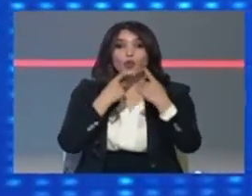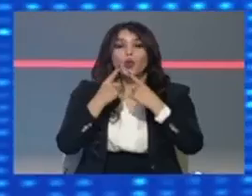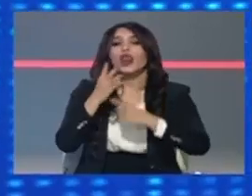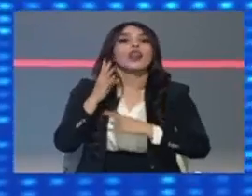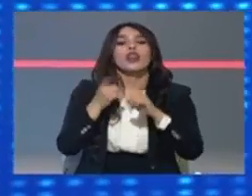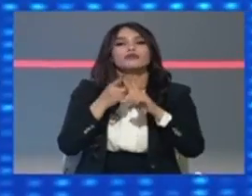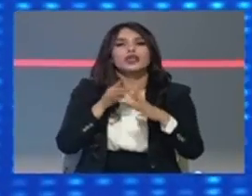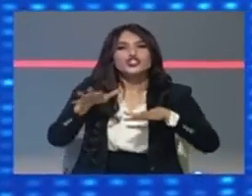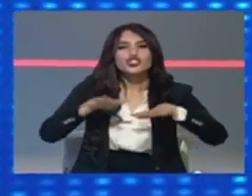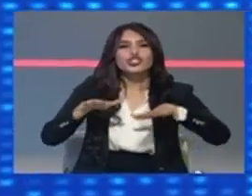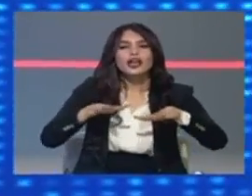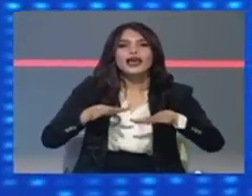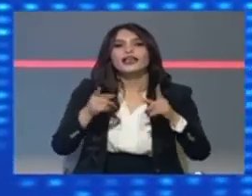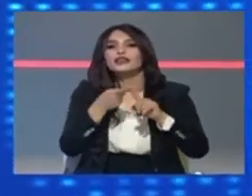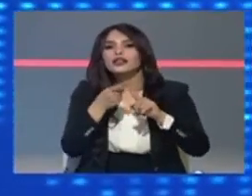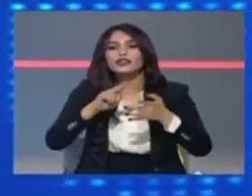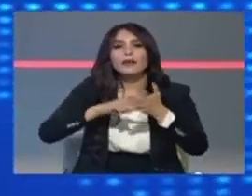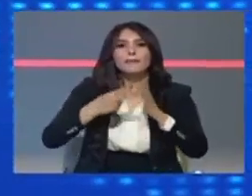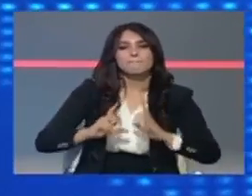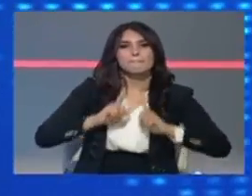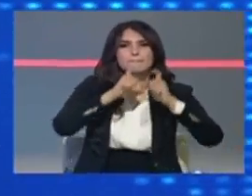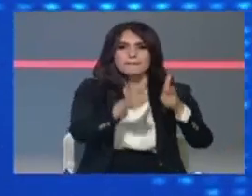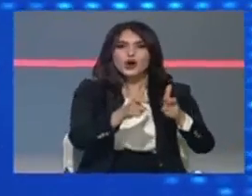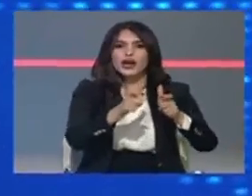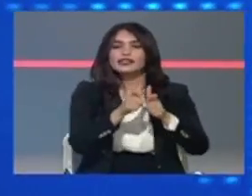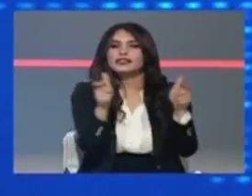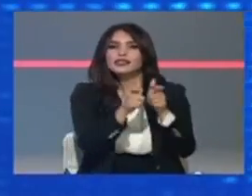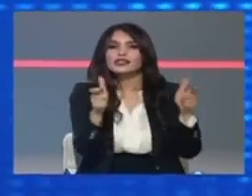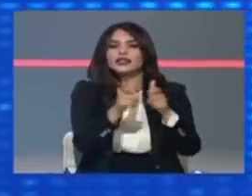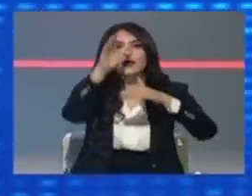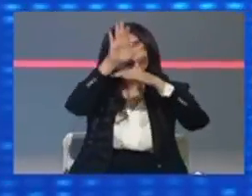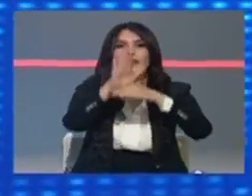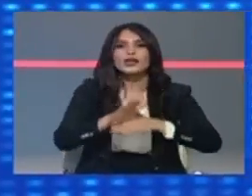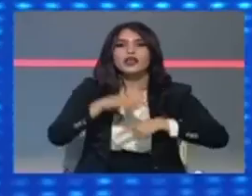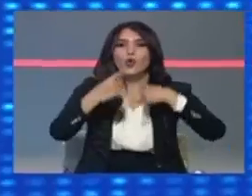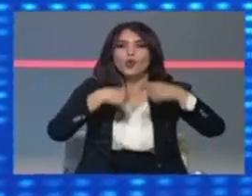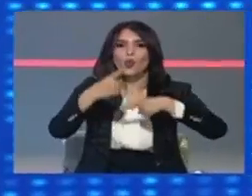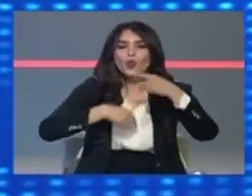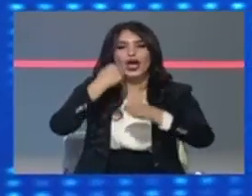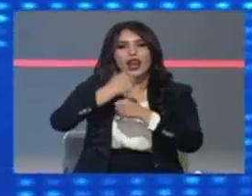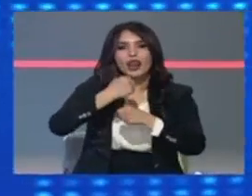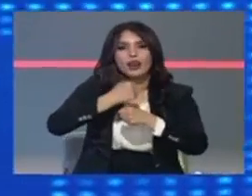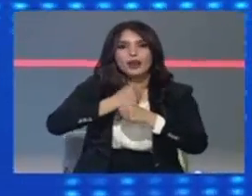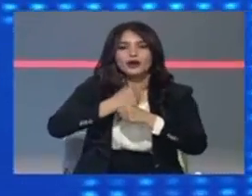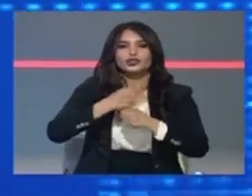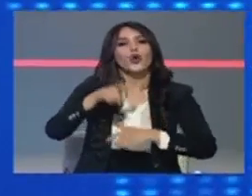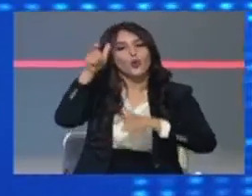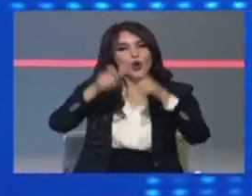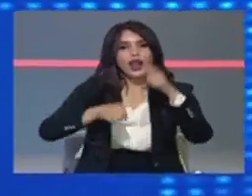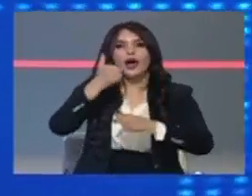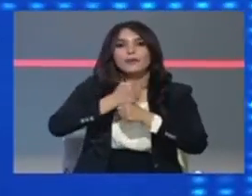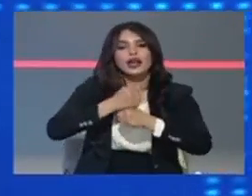الإجراءات والآليات المالية لإسناد المؤسسات في هذا الظرف للمحافظة على ديمومة المؤسسة وعلى مواطن الشغل